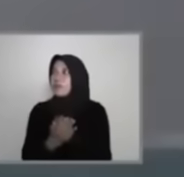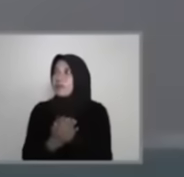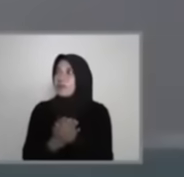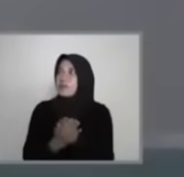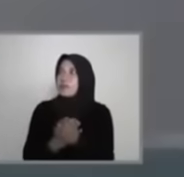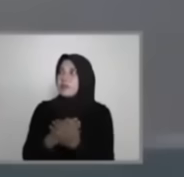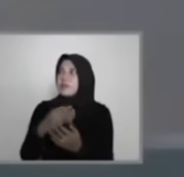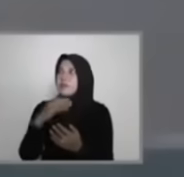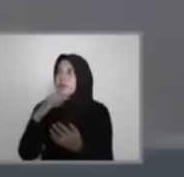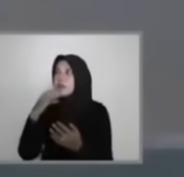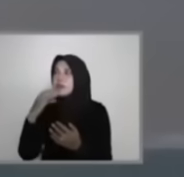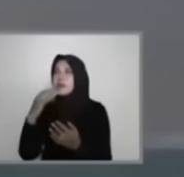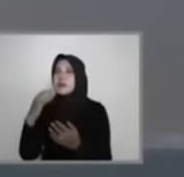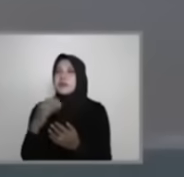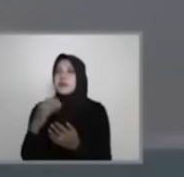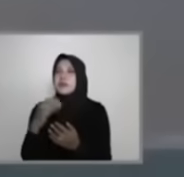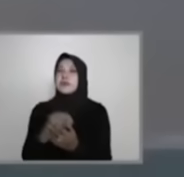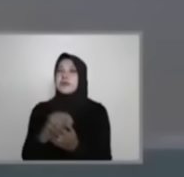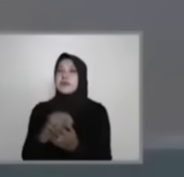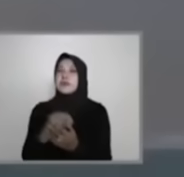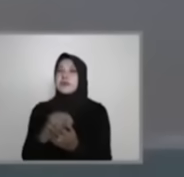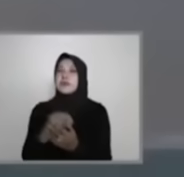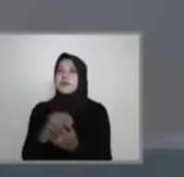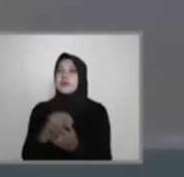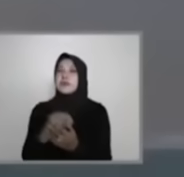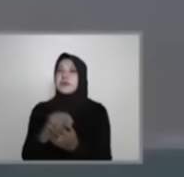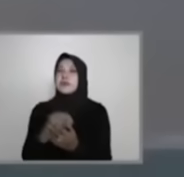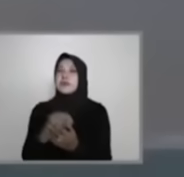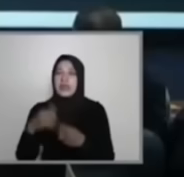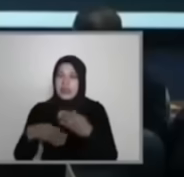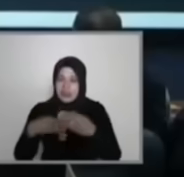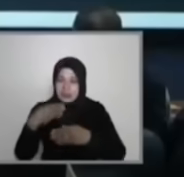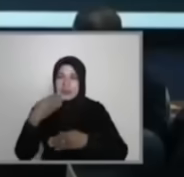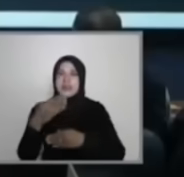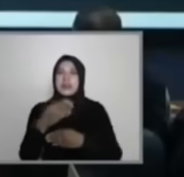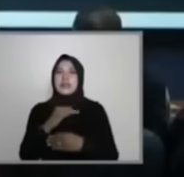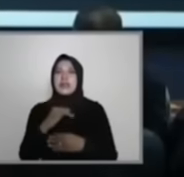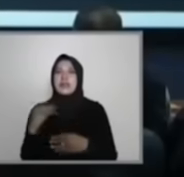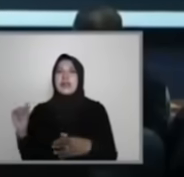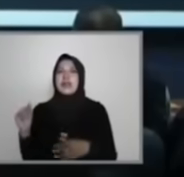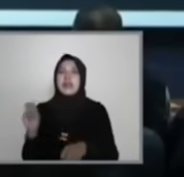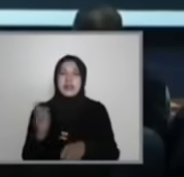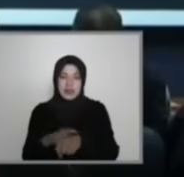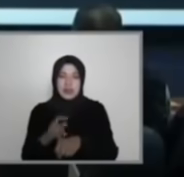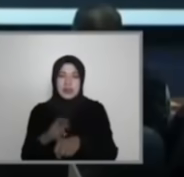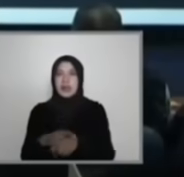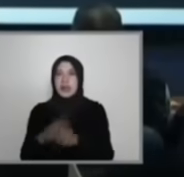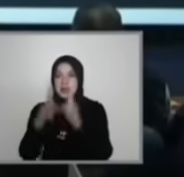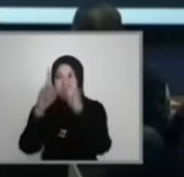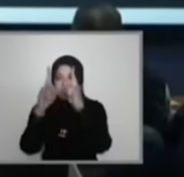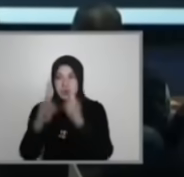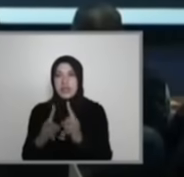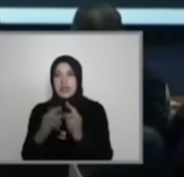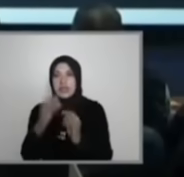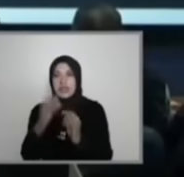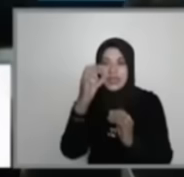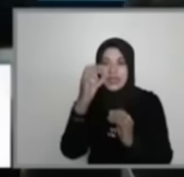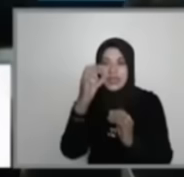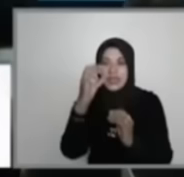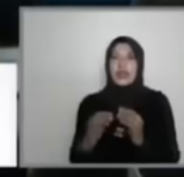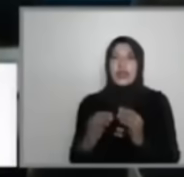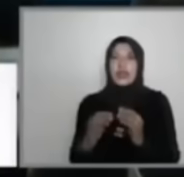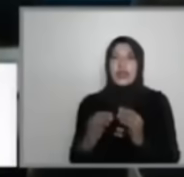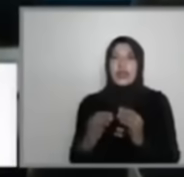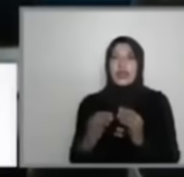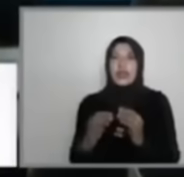sudah cukup atau dimanfaatkan? Sudah selesai cukup? Baik, berikutnya waktu untuk pasangan calon nomor urut 2